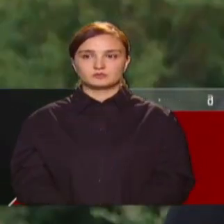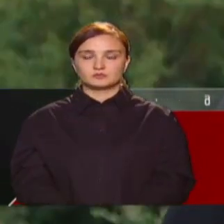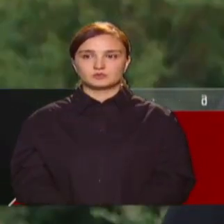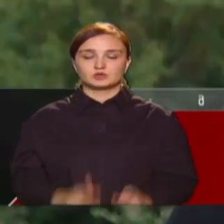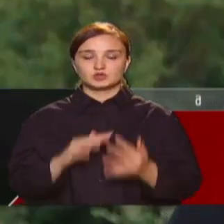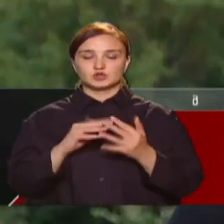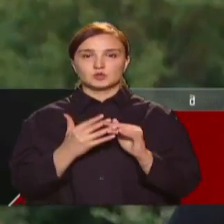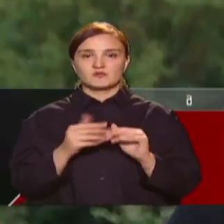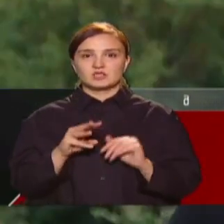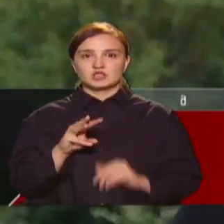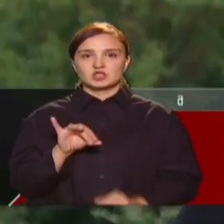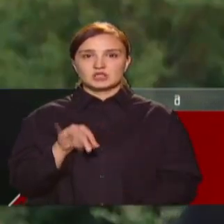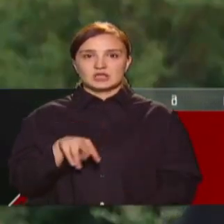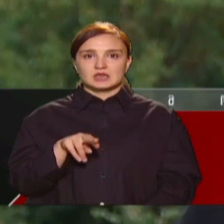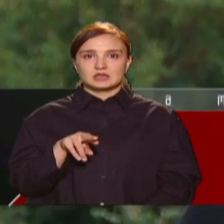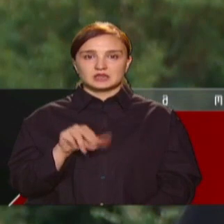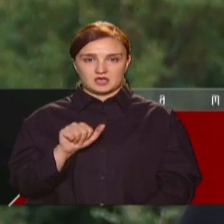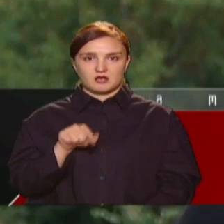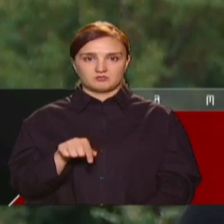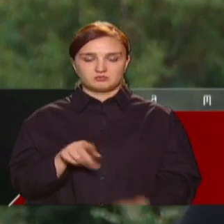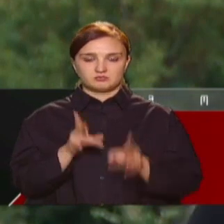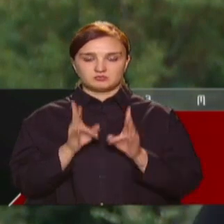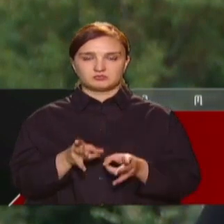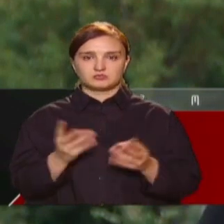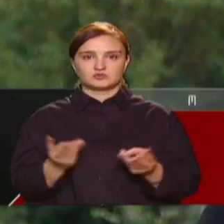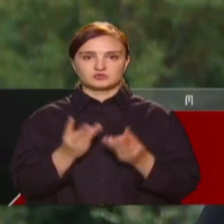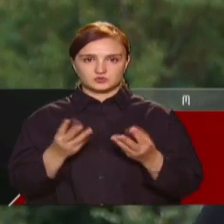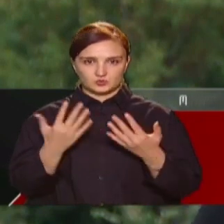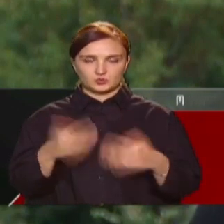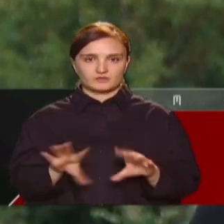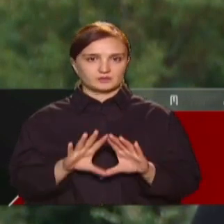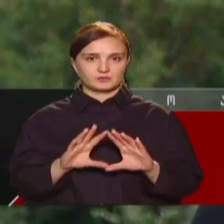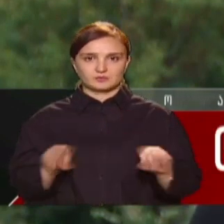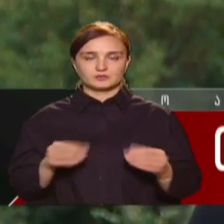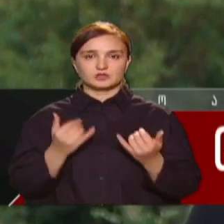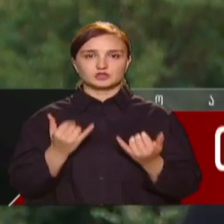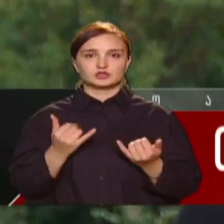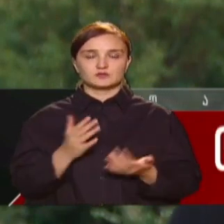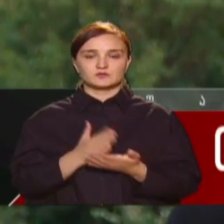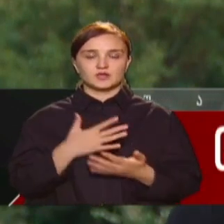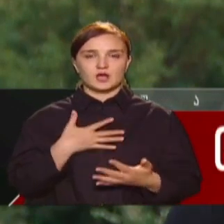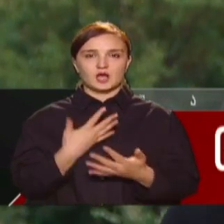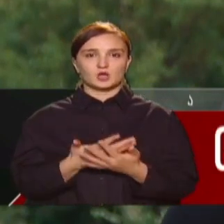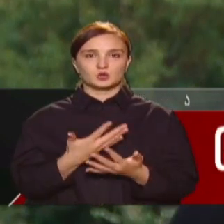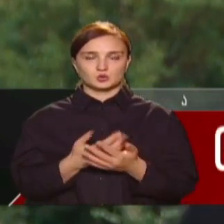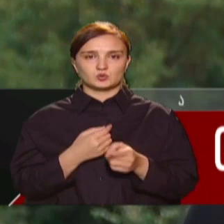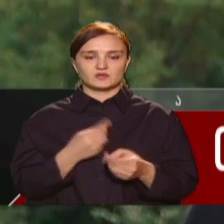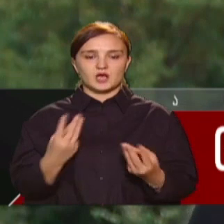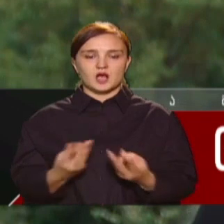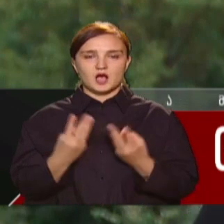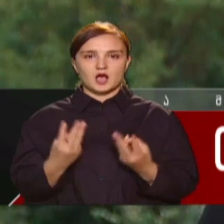Shildis tqeshi gachenili khandzari lokalizebulia. Amjamad mimdinareobs aktivurat